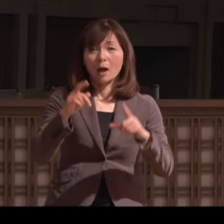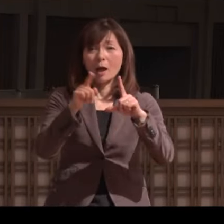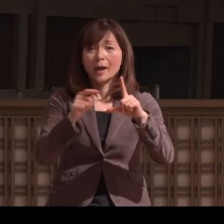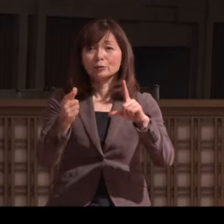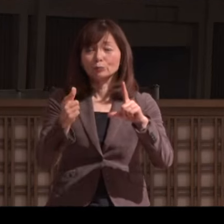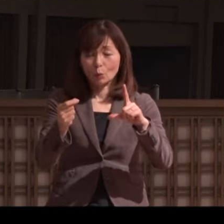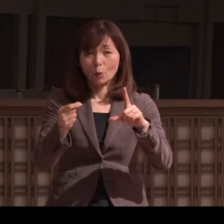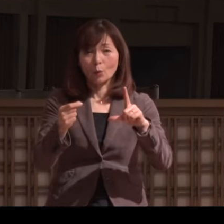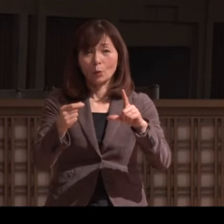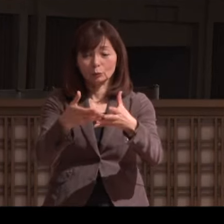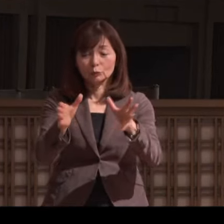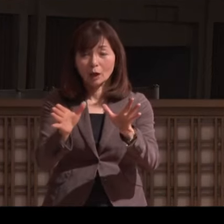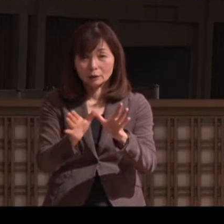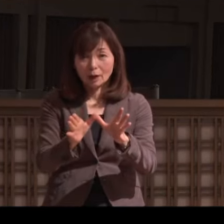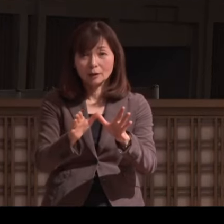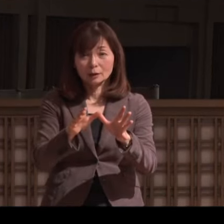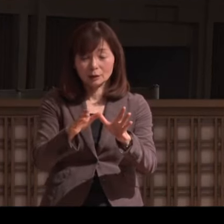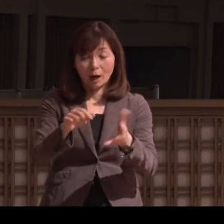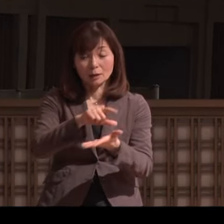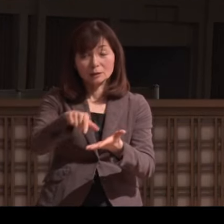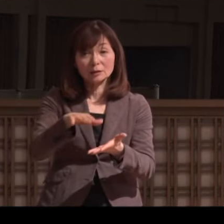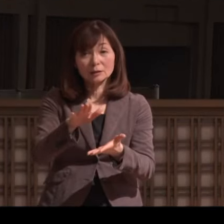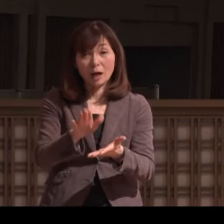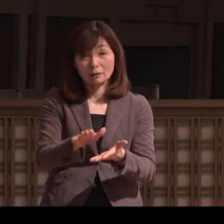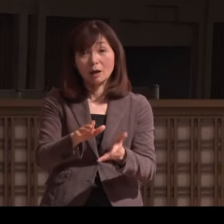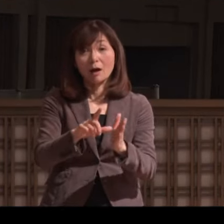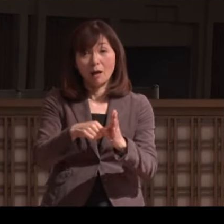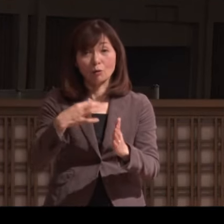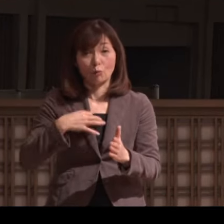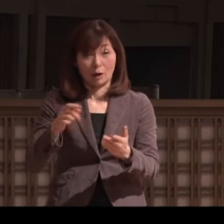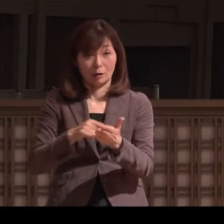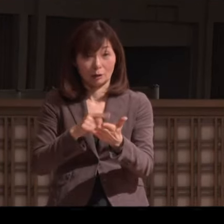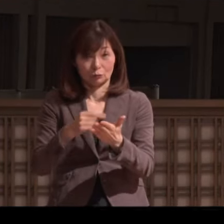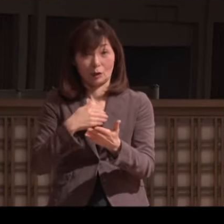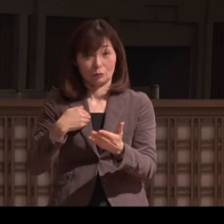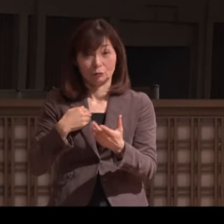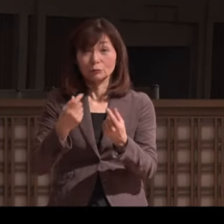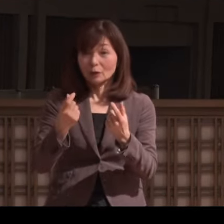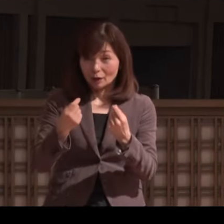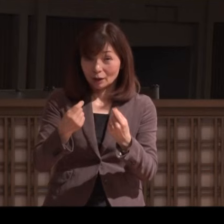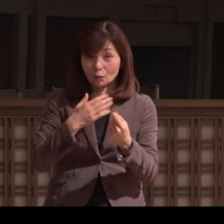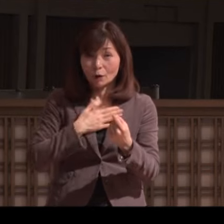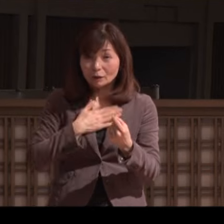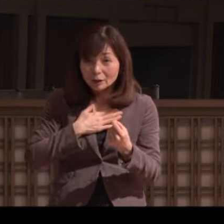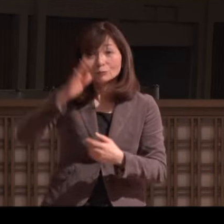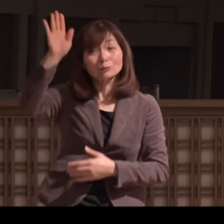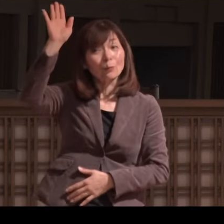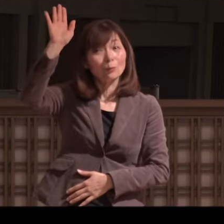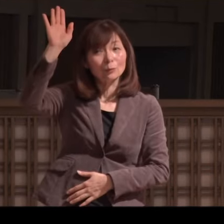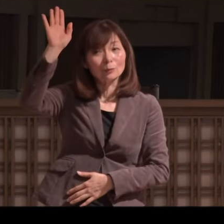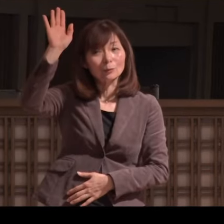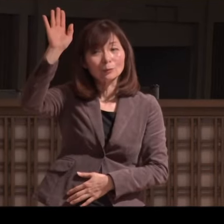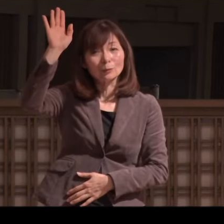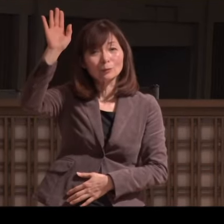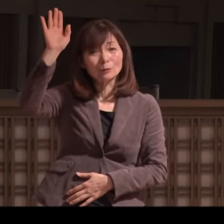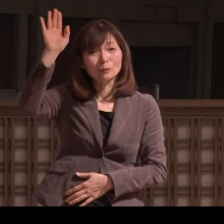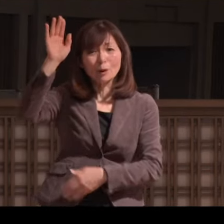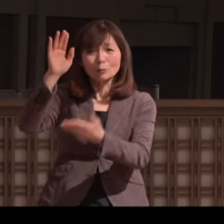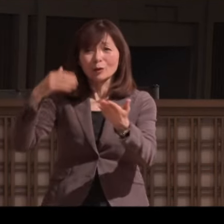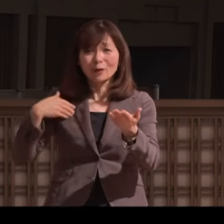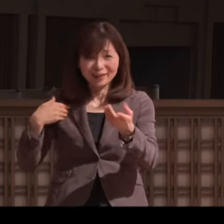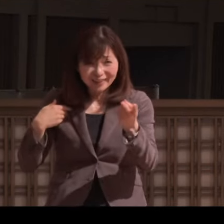仕組みが地域にあれば不安解消されると思いませんそれ分かっとるという人手あげてください分かって